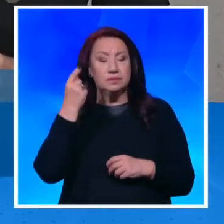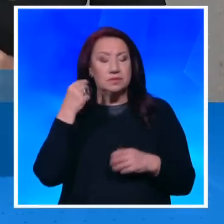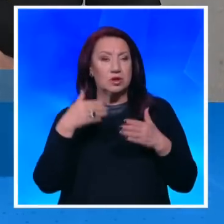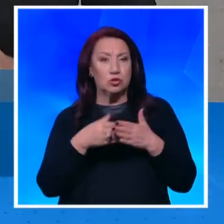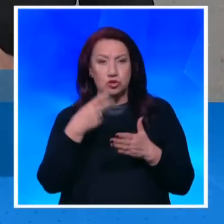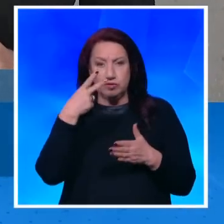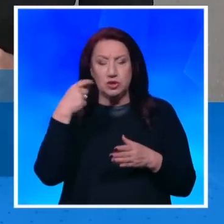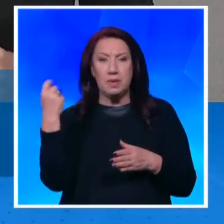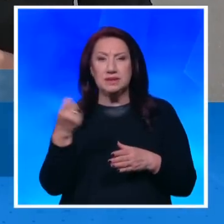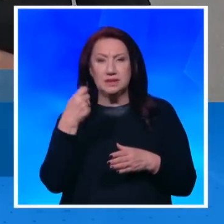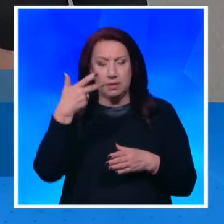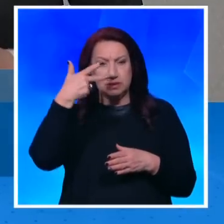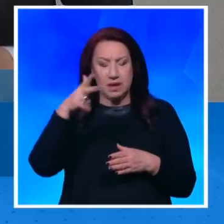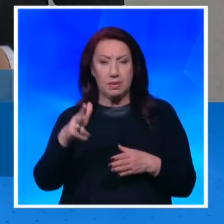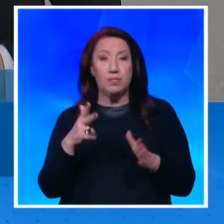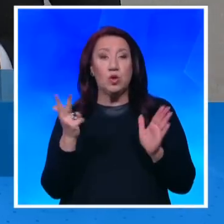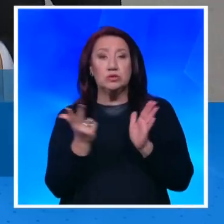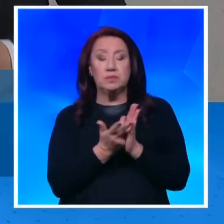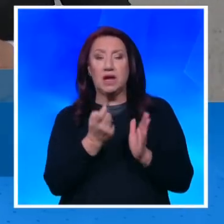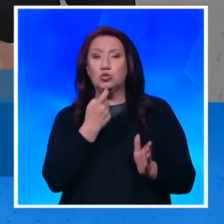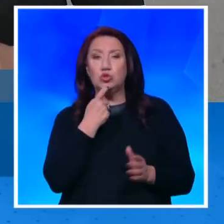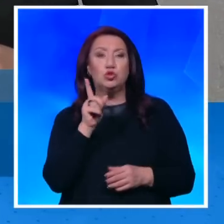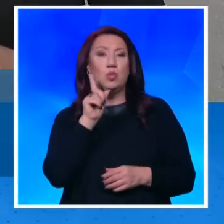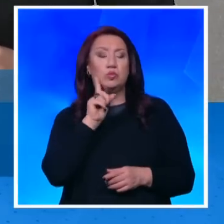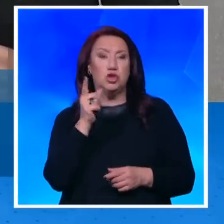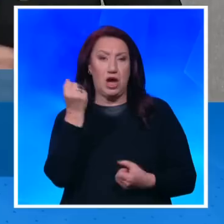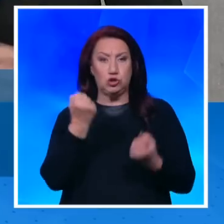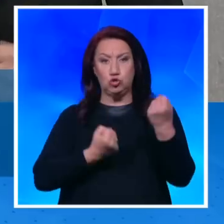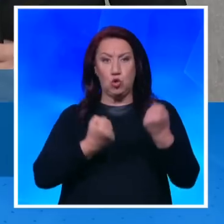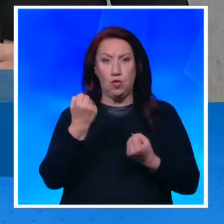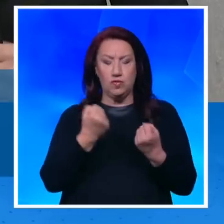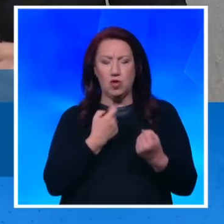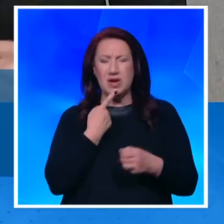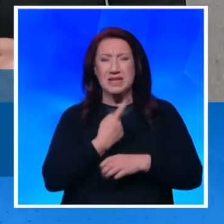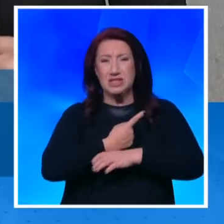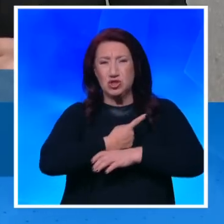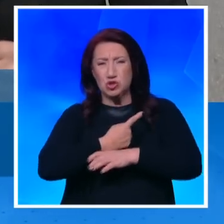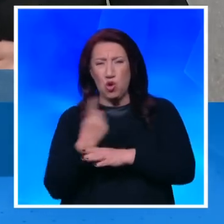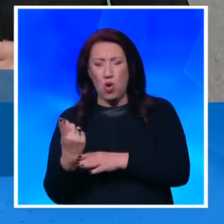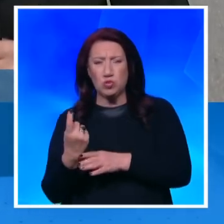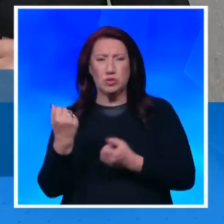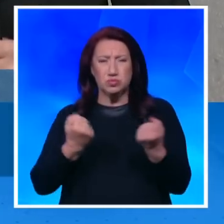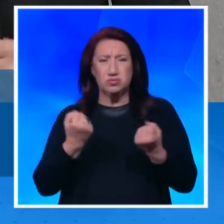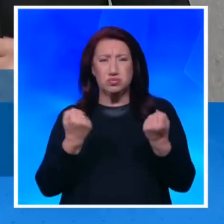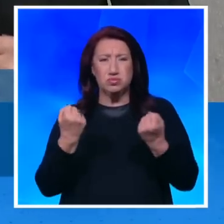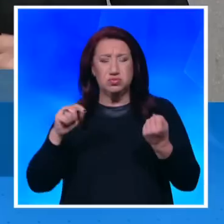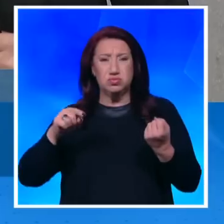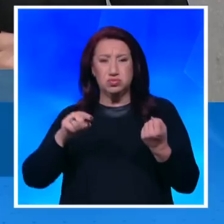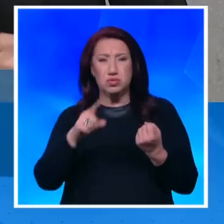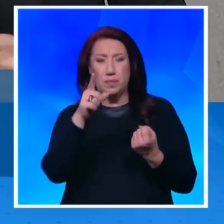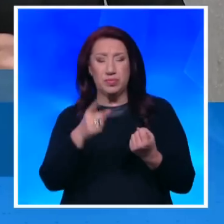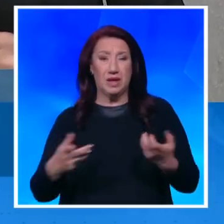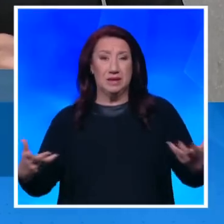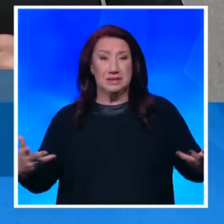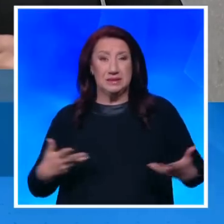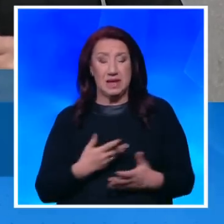видеокамери, става ясно, че 18-годишният шофьор е шофирал с много висока скорост. Това показват записите. Той удря